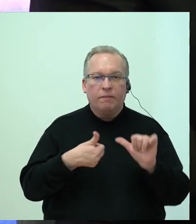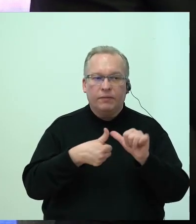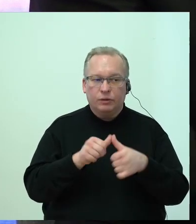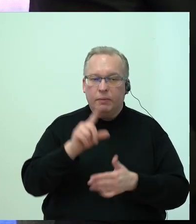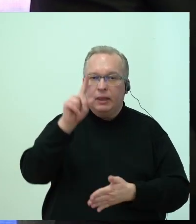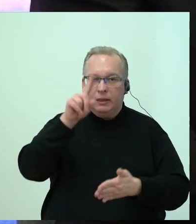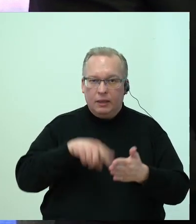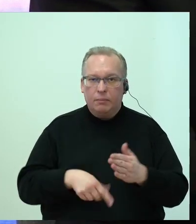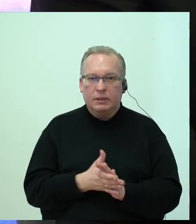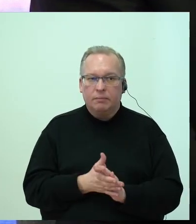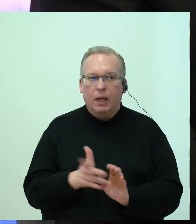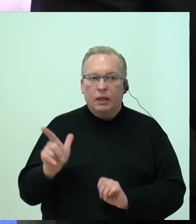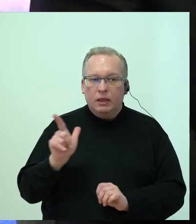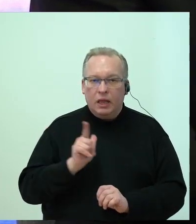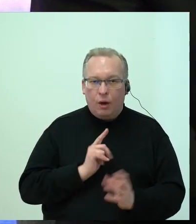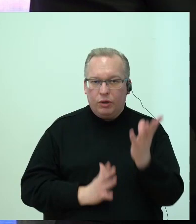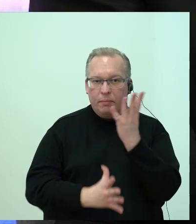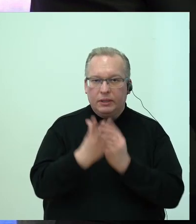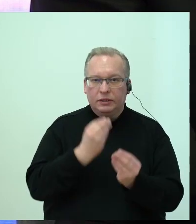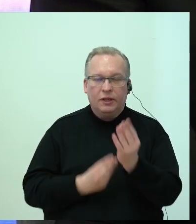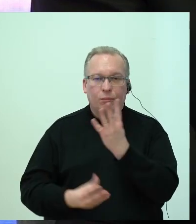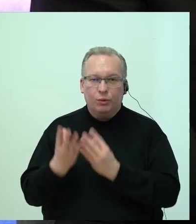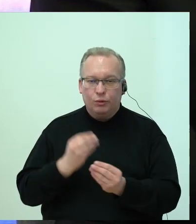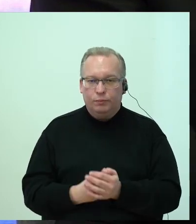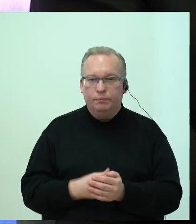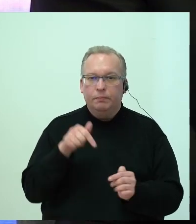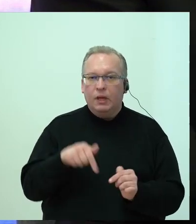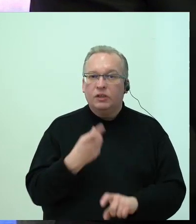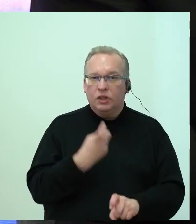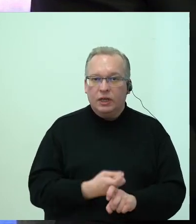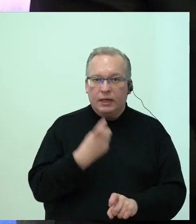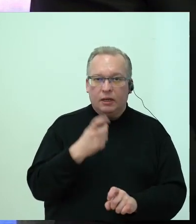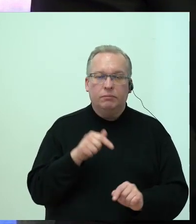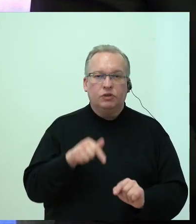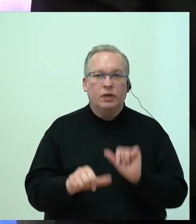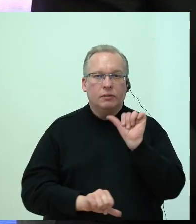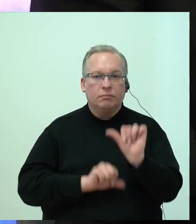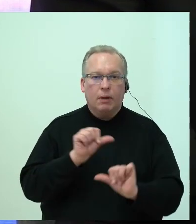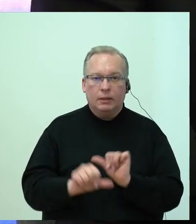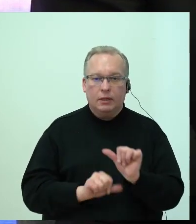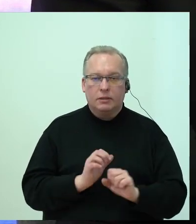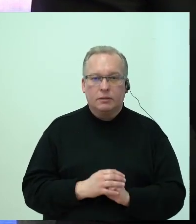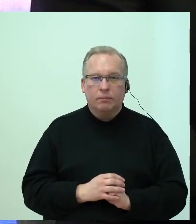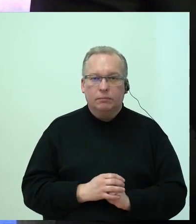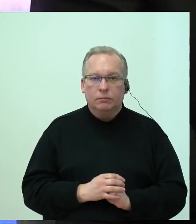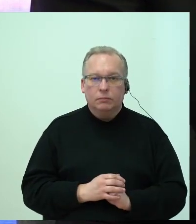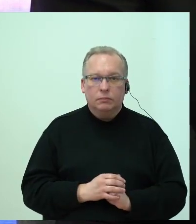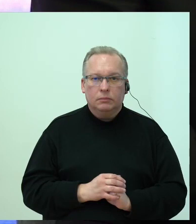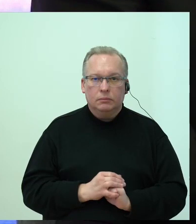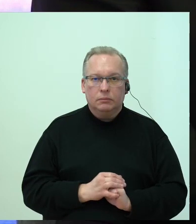visuomet tikimės ir laukiame stebuklų. Šį kartą, šiais metais,